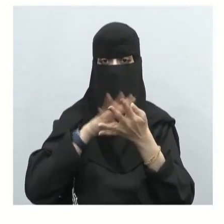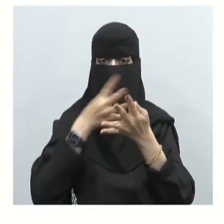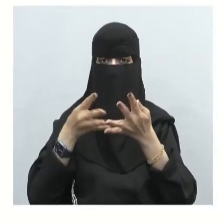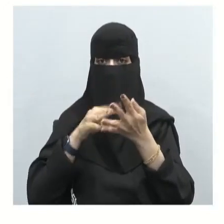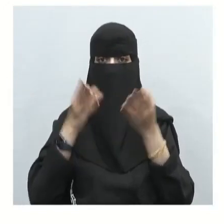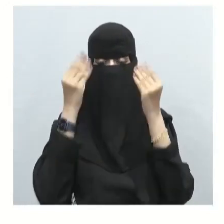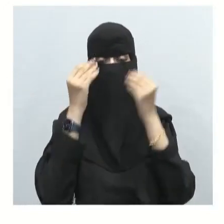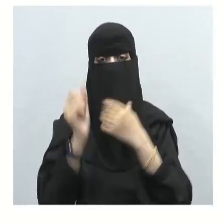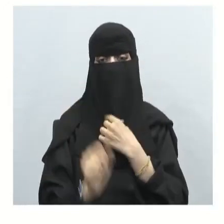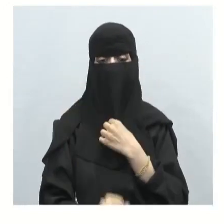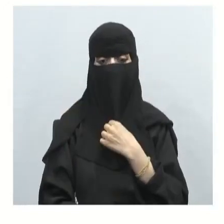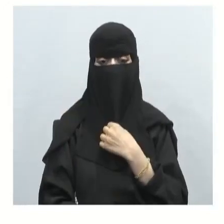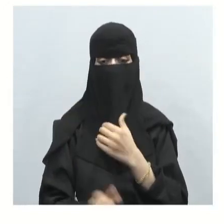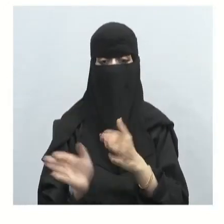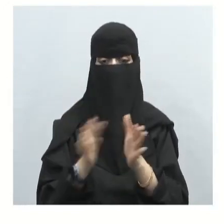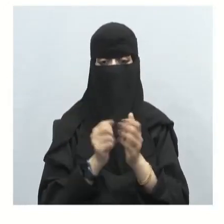البيانات